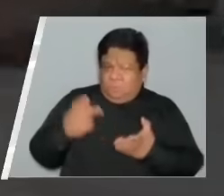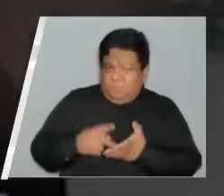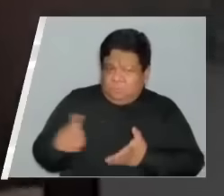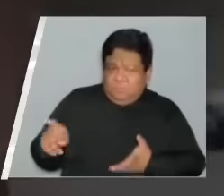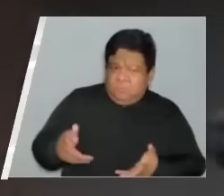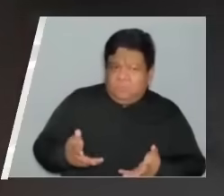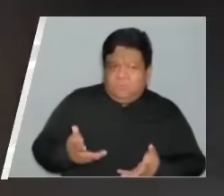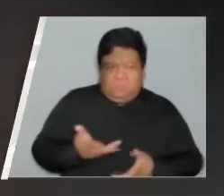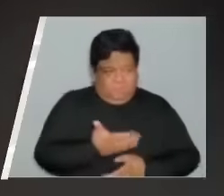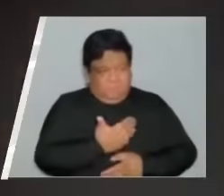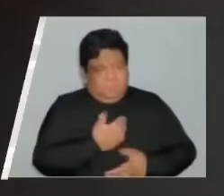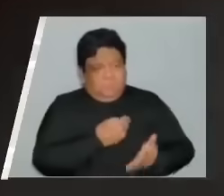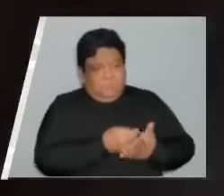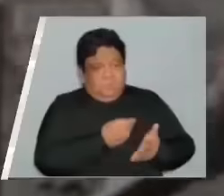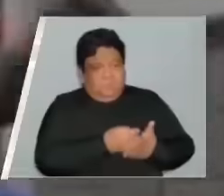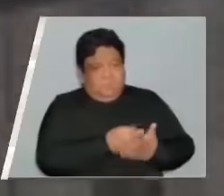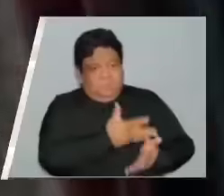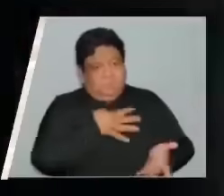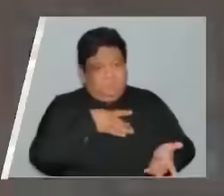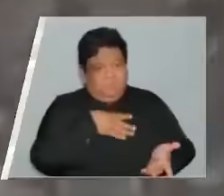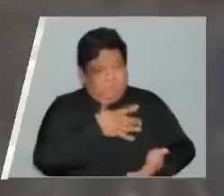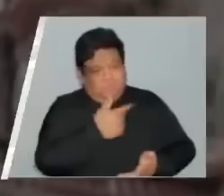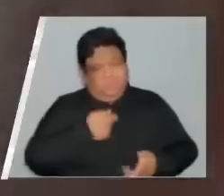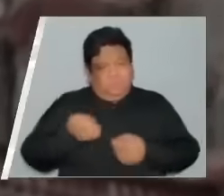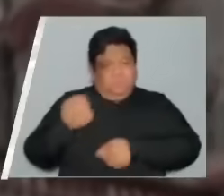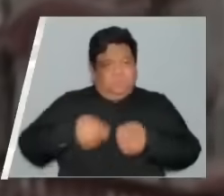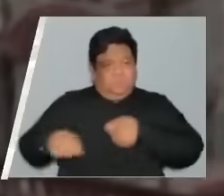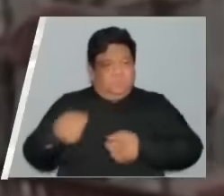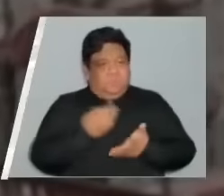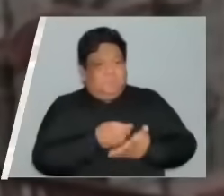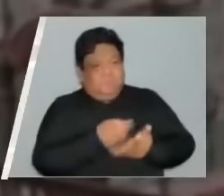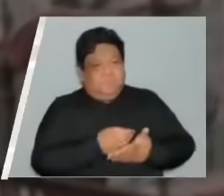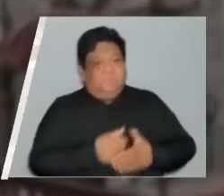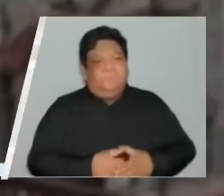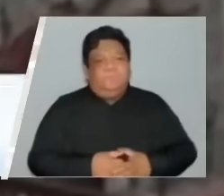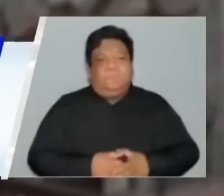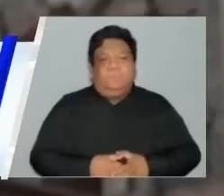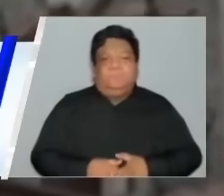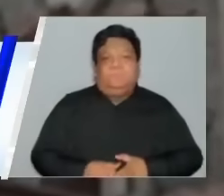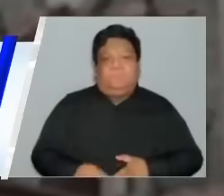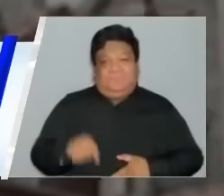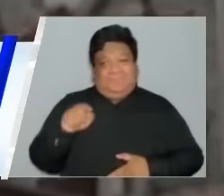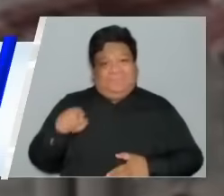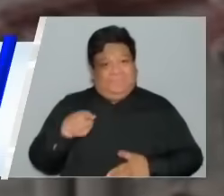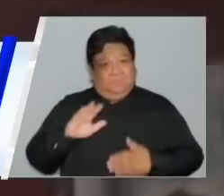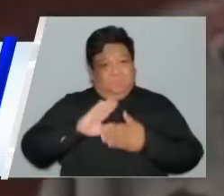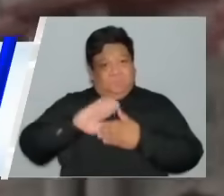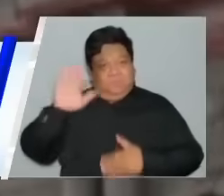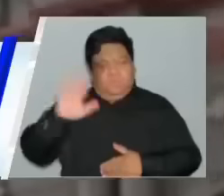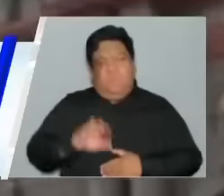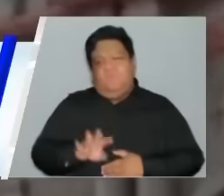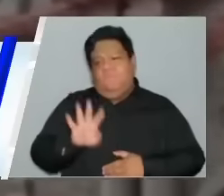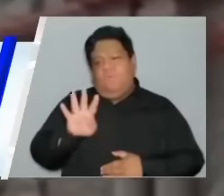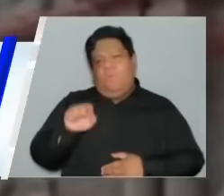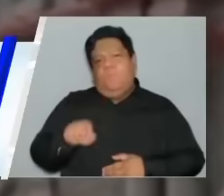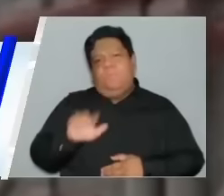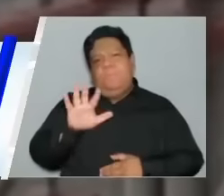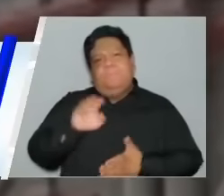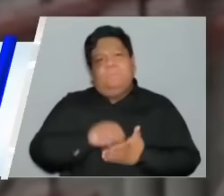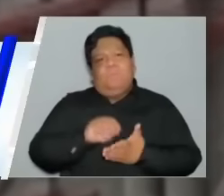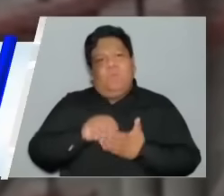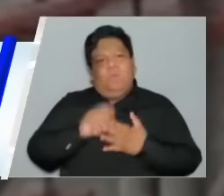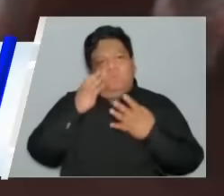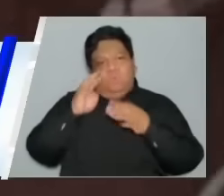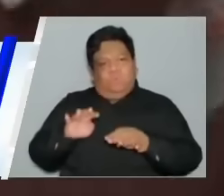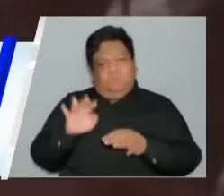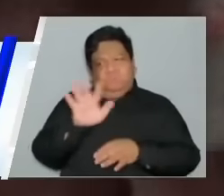Wait. I go change the money. May 4.5 million views na sa TikTok ang video ngayon. May 3 linggo na ang nakalipas matapos